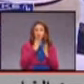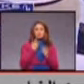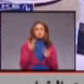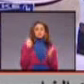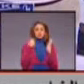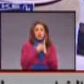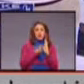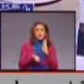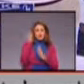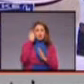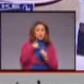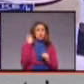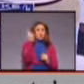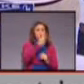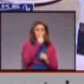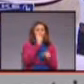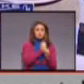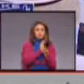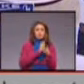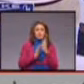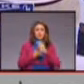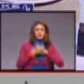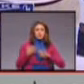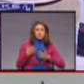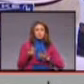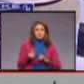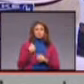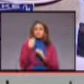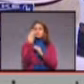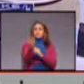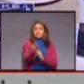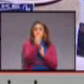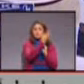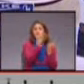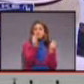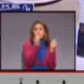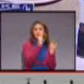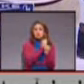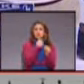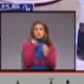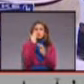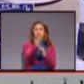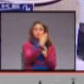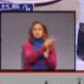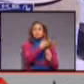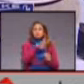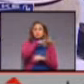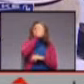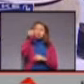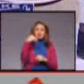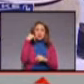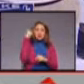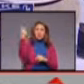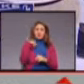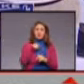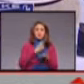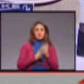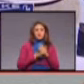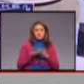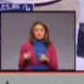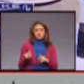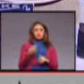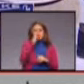شغل بعد ما يتخرج على طول تمام وما قدمت قدمت في شغل كتير قوي بس مالقتش او مافيش الحظ او